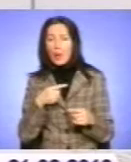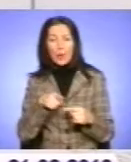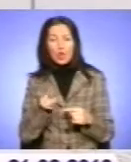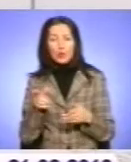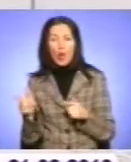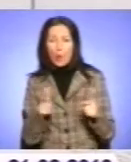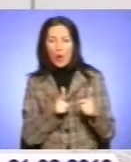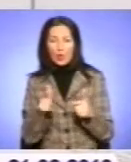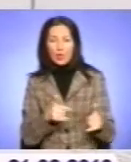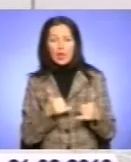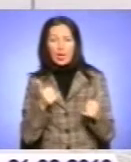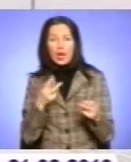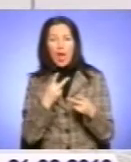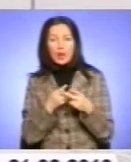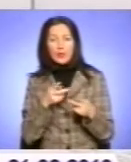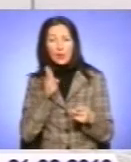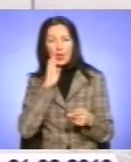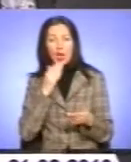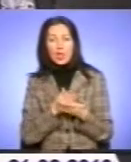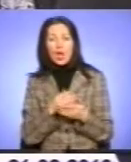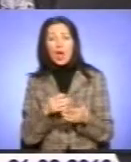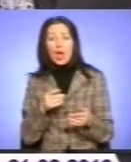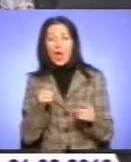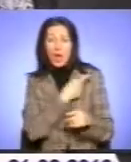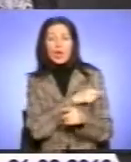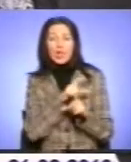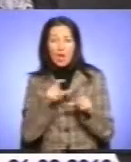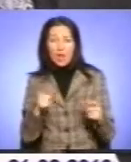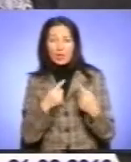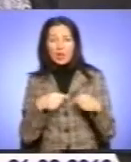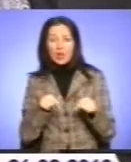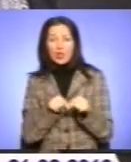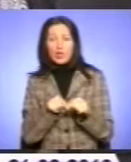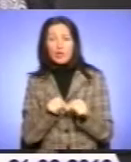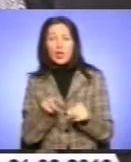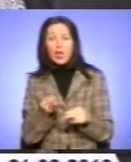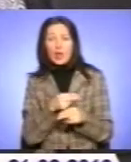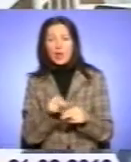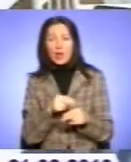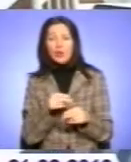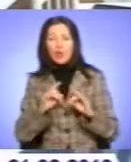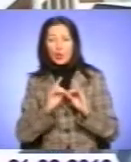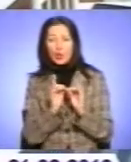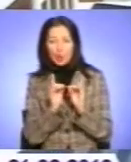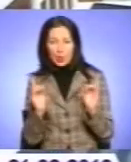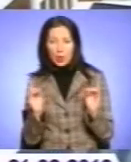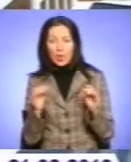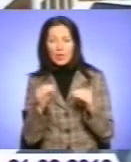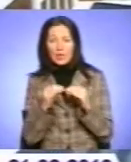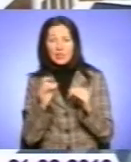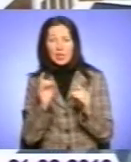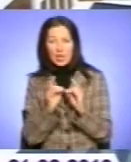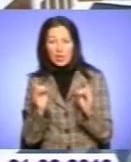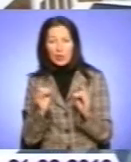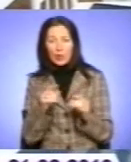також невелика лікарня, в якій організували амбулаторне поліклінічне відділення та стаціонар на 10 ліжок. Збаразька установа